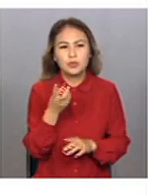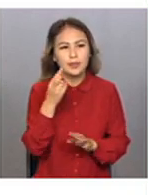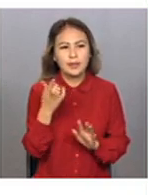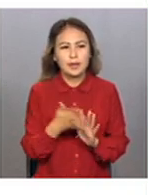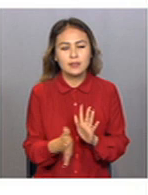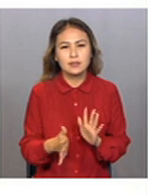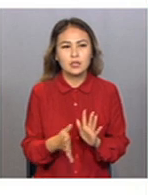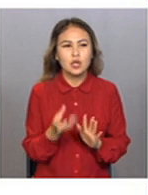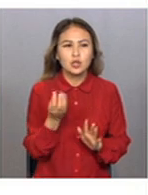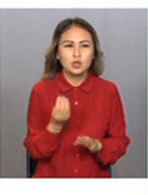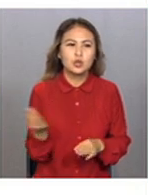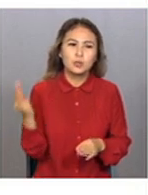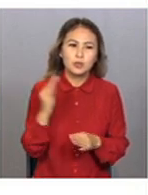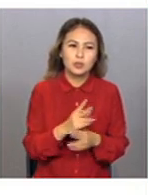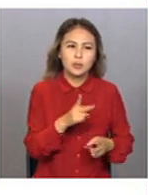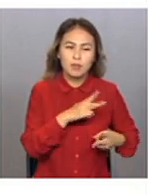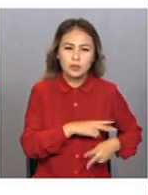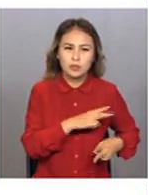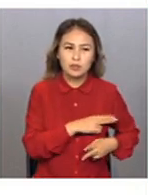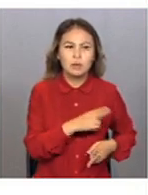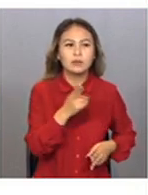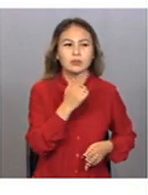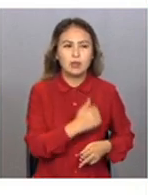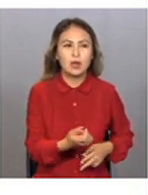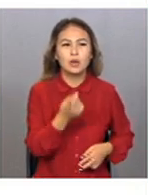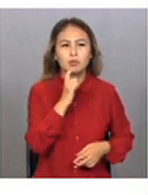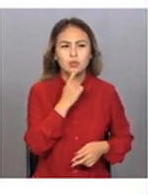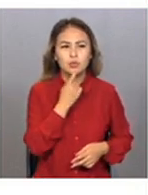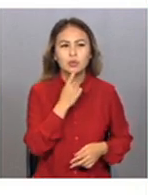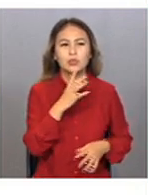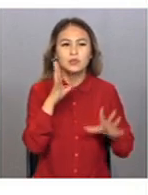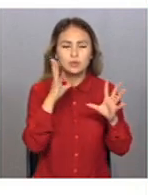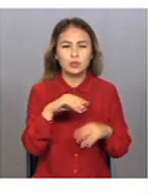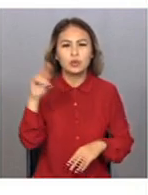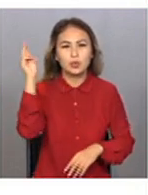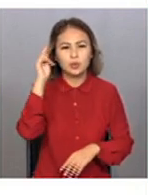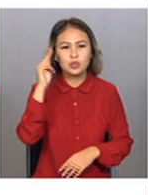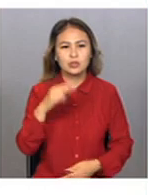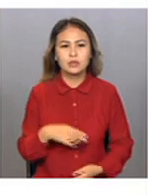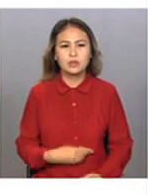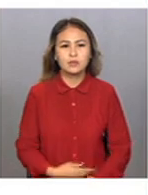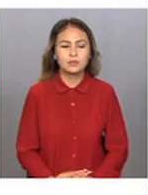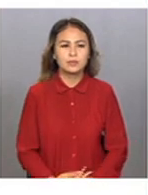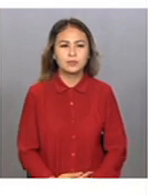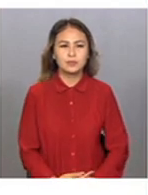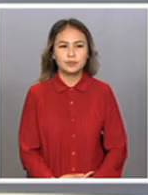чуть-чуть неясно. Еще придется потрудиться, да, трудно все-таки